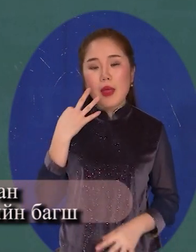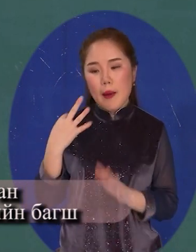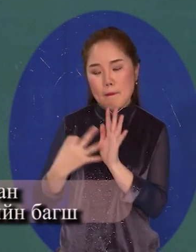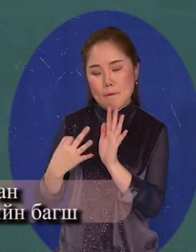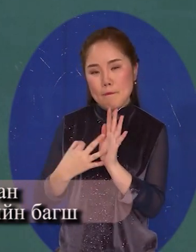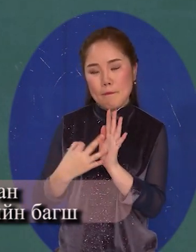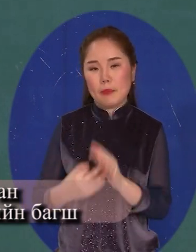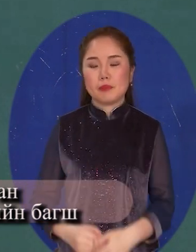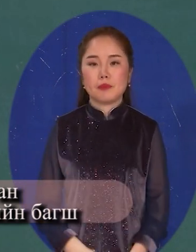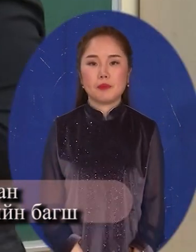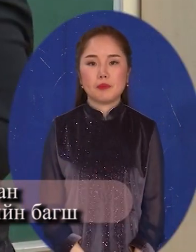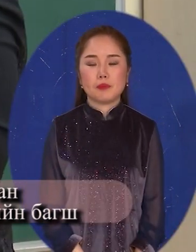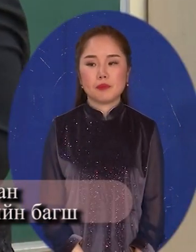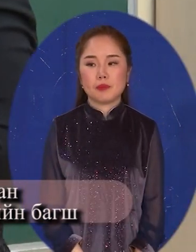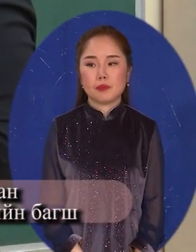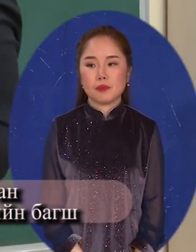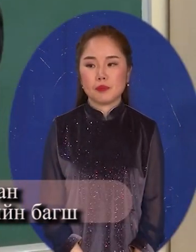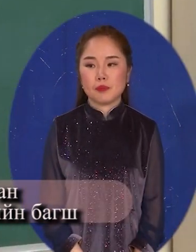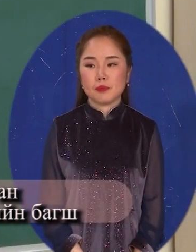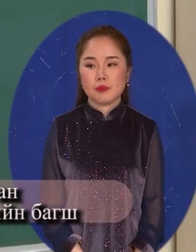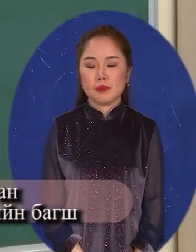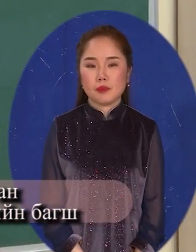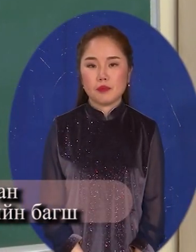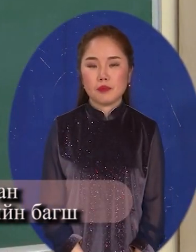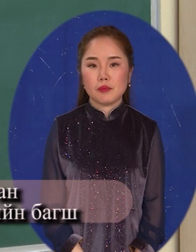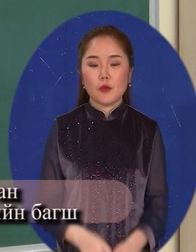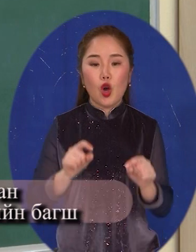8-ді тағы да 10-ның құрамымен